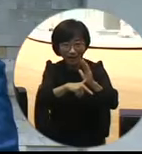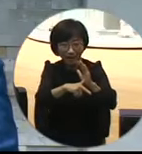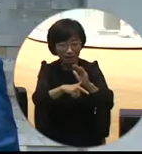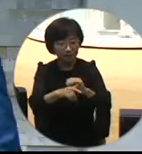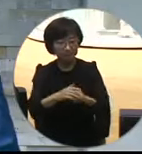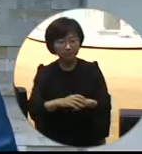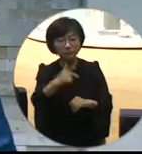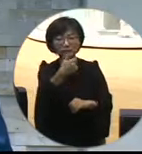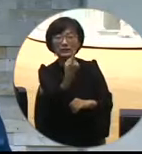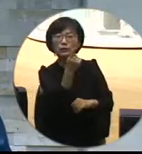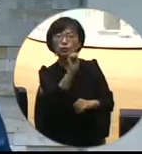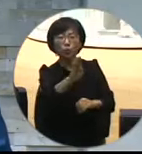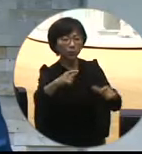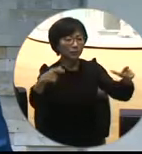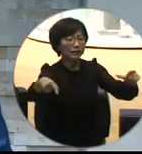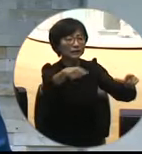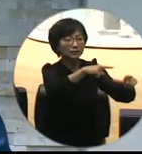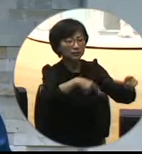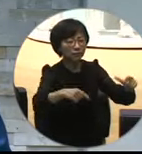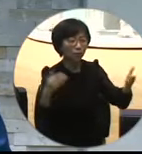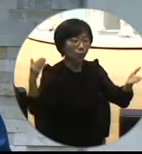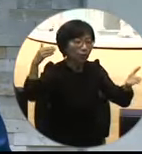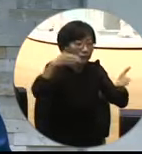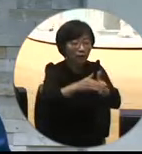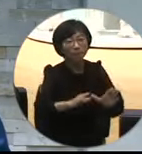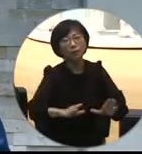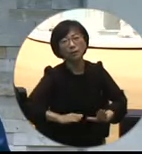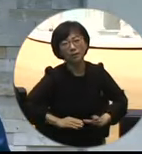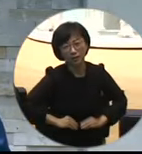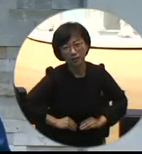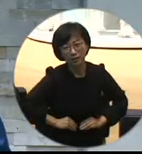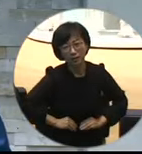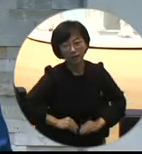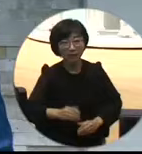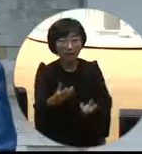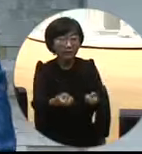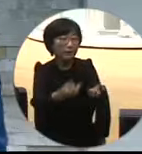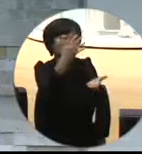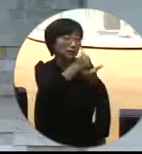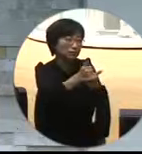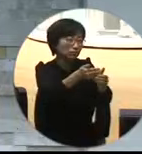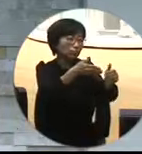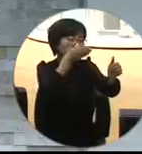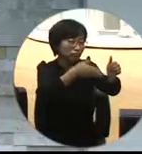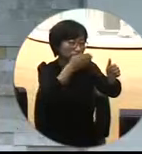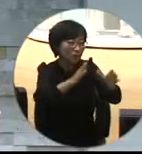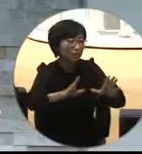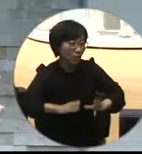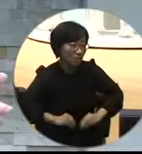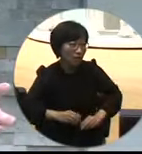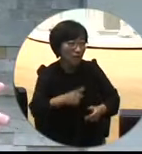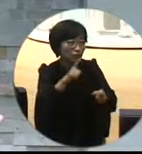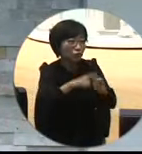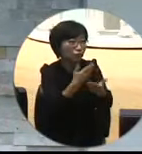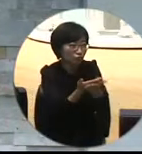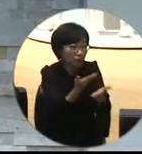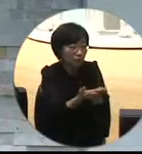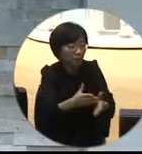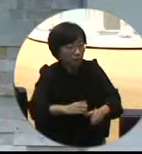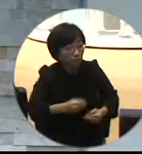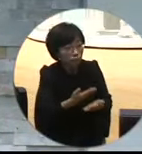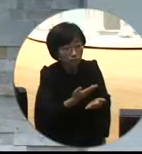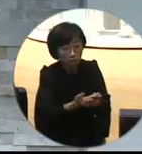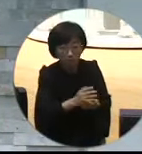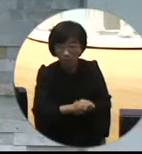가서 아히멜렉이라는 이 제사장을 찾아가서 먹을 걸 달라 그랬어요. 그때 아히멜렉 제사장이 먹을 것을 아무것도 없어요. 있는